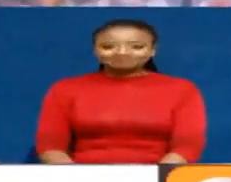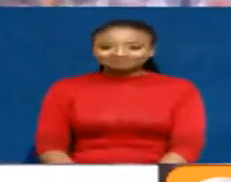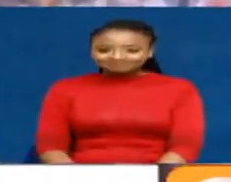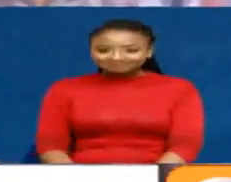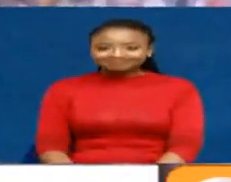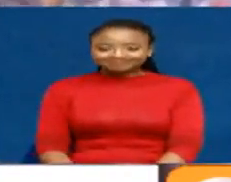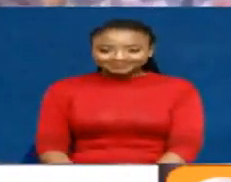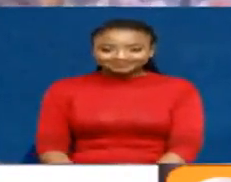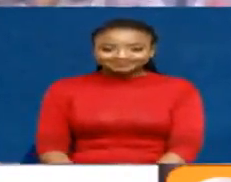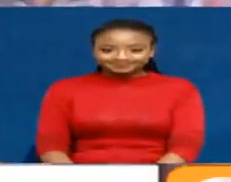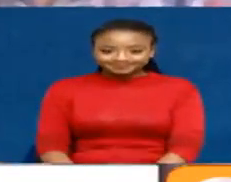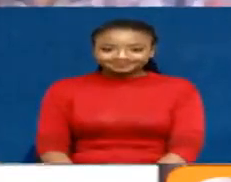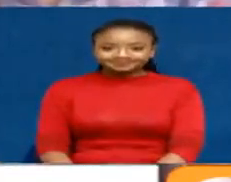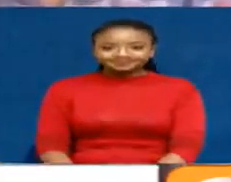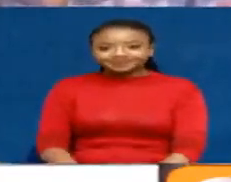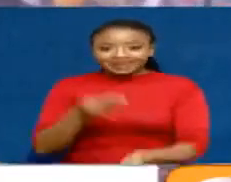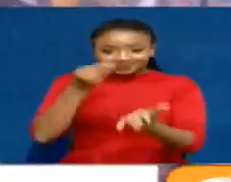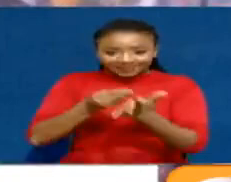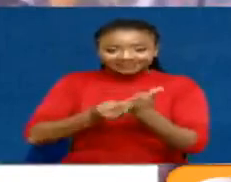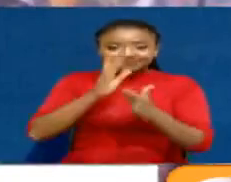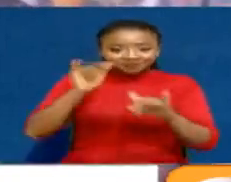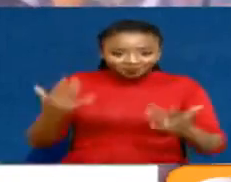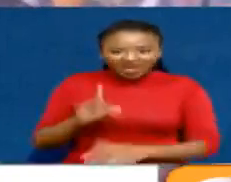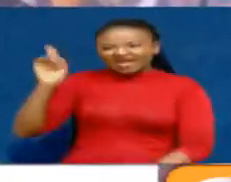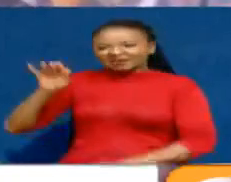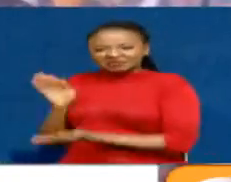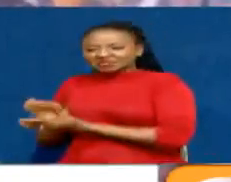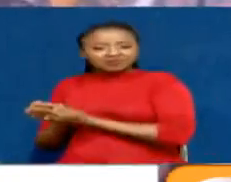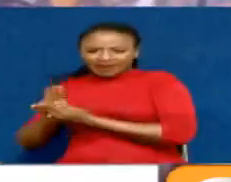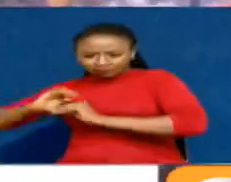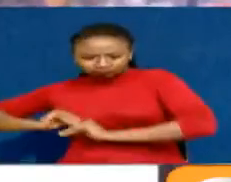35%. Pesa itoke Nairobi kuja hapa mashinani.